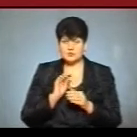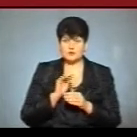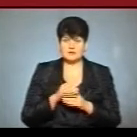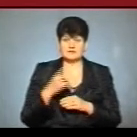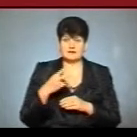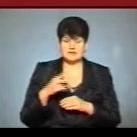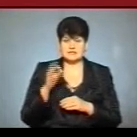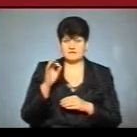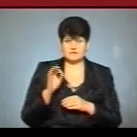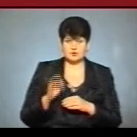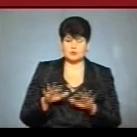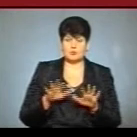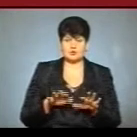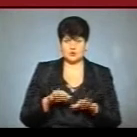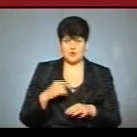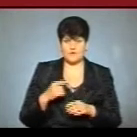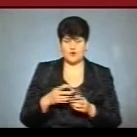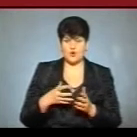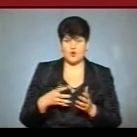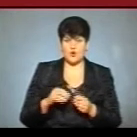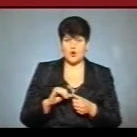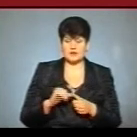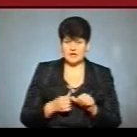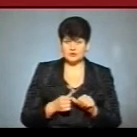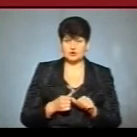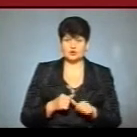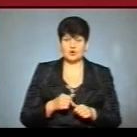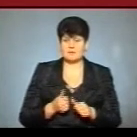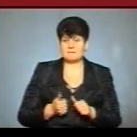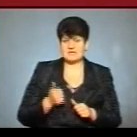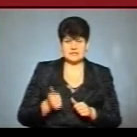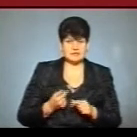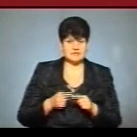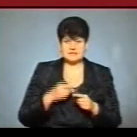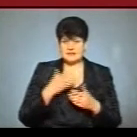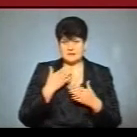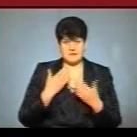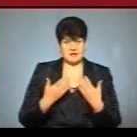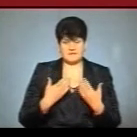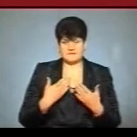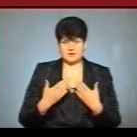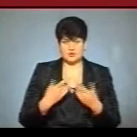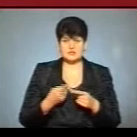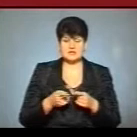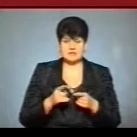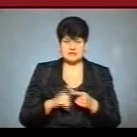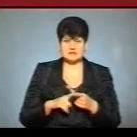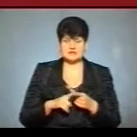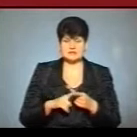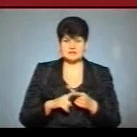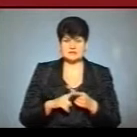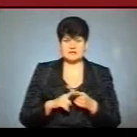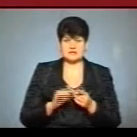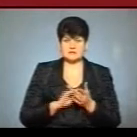розмірі 20% посадового окладу. До престижності це не має абсолютно ніякого відношення, це вказано в